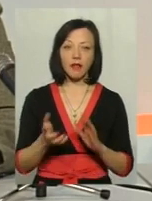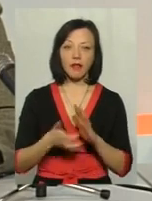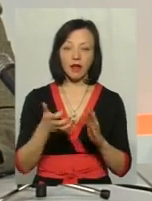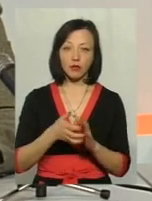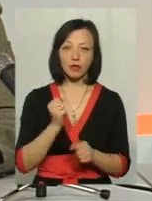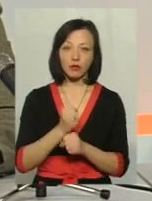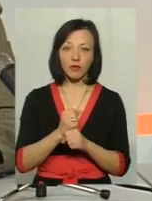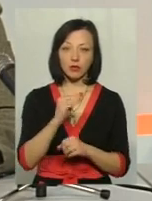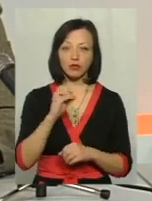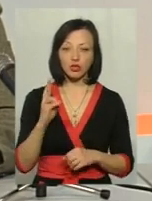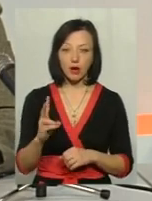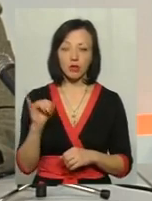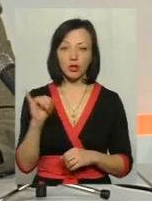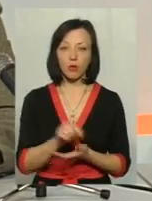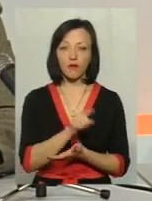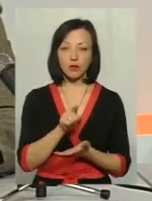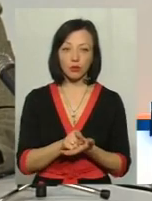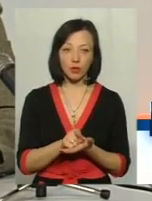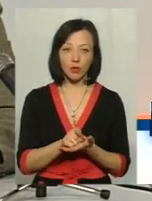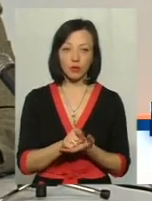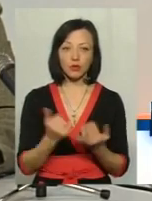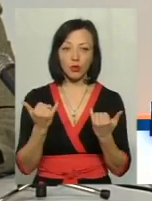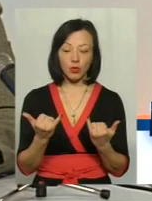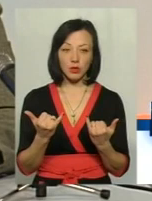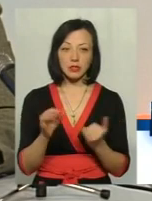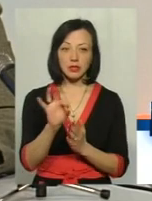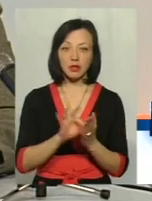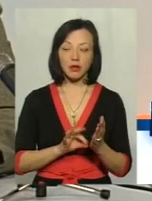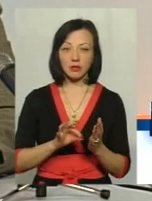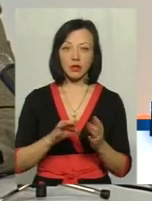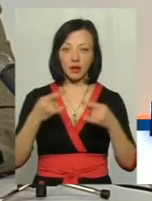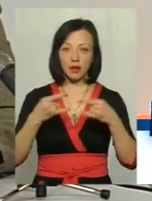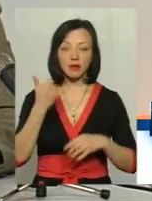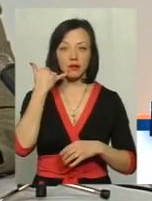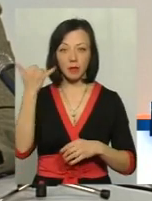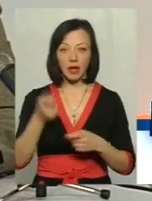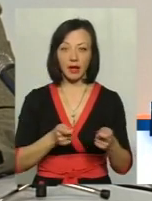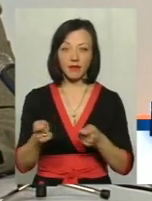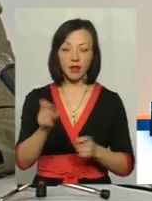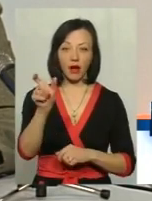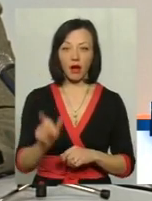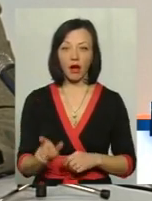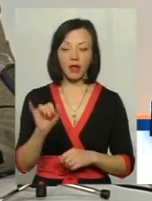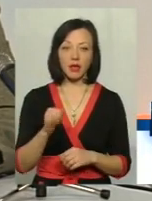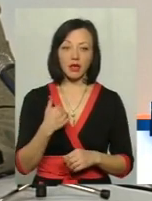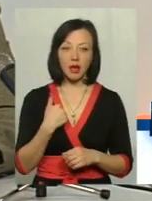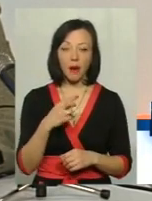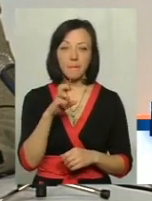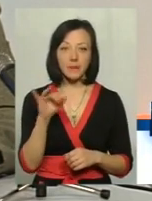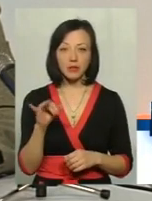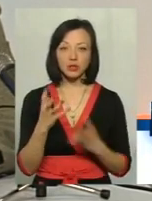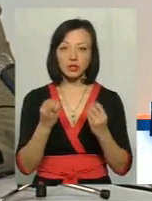недопрацювання ЖЕКу, і обов'язково сьогодні зразу після ефіру наберу керівника, і я би ще був